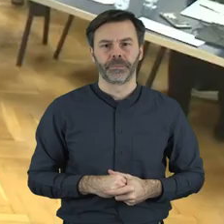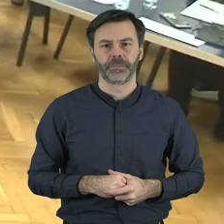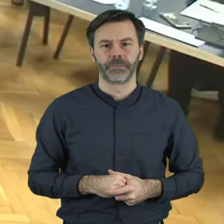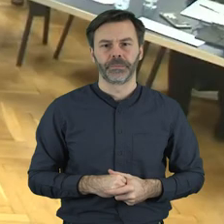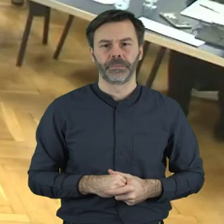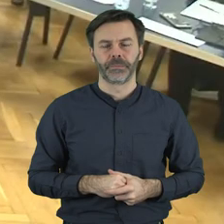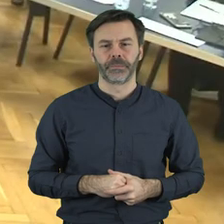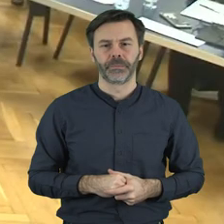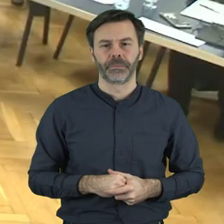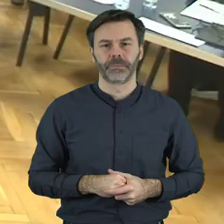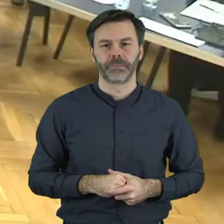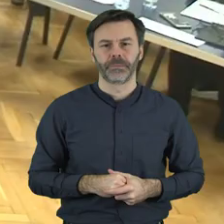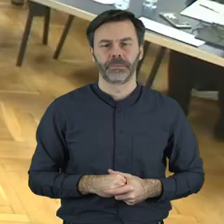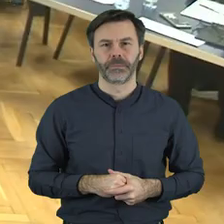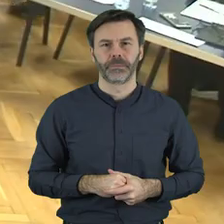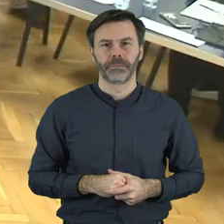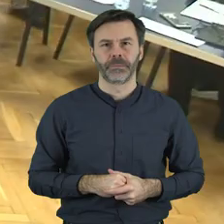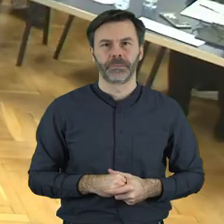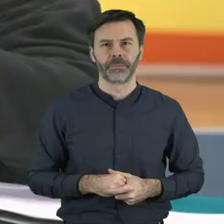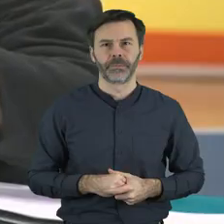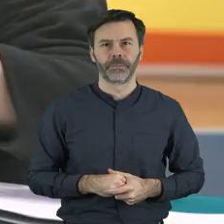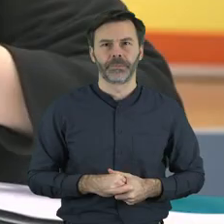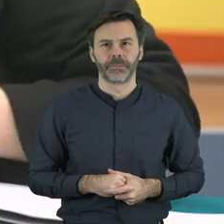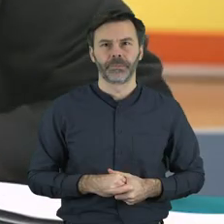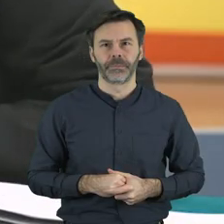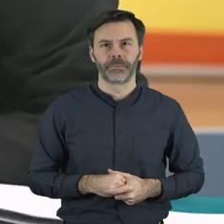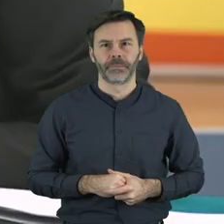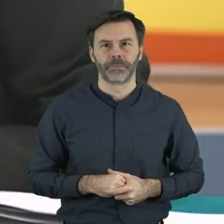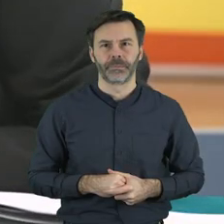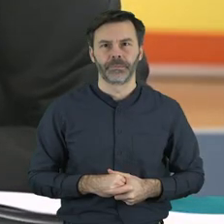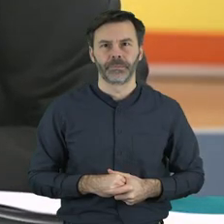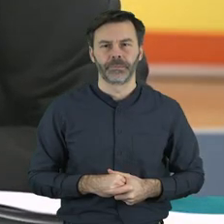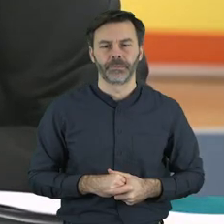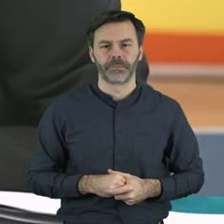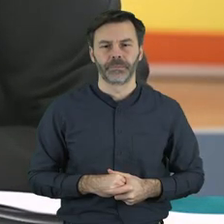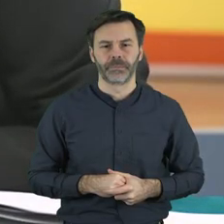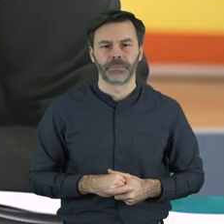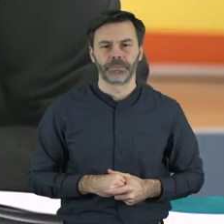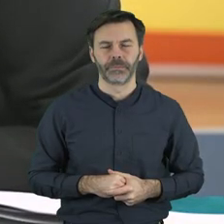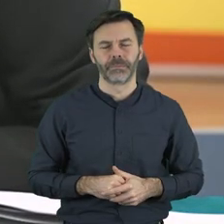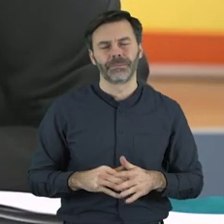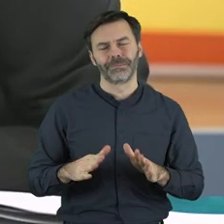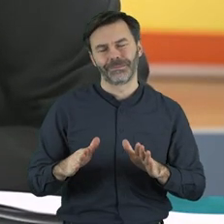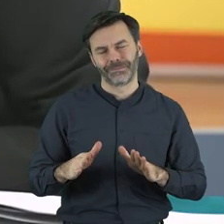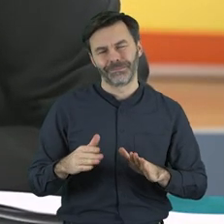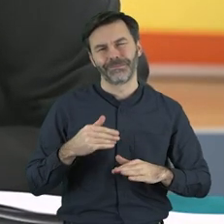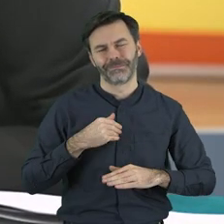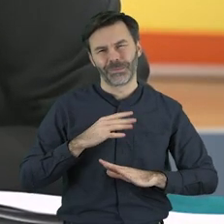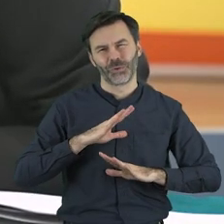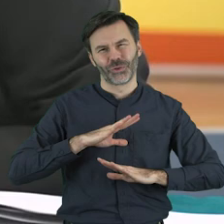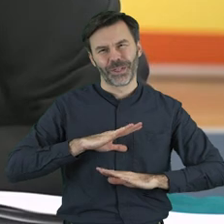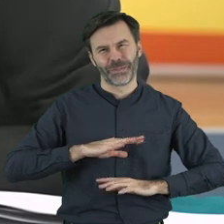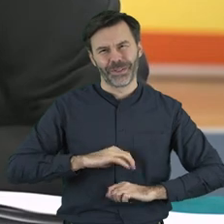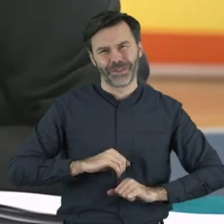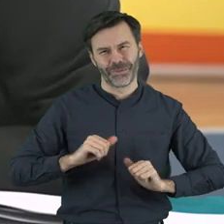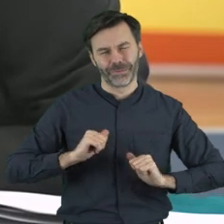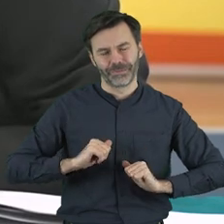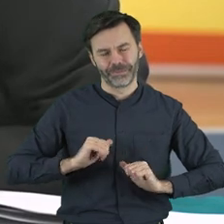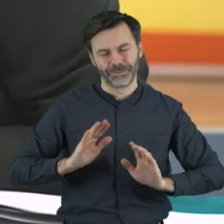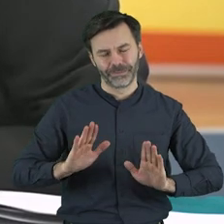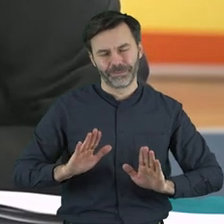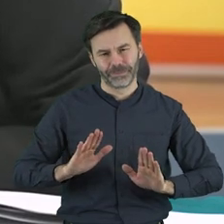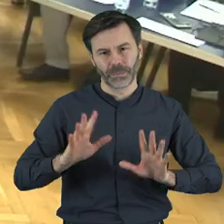Do Pana to ja mam, Pani Radna, nielską cierpliwość. Dobrze. Szanowni Państwo Radni, kto z Państwa Radnych chciałby jeszcze zabrać głos w